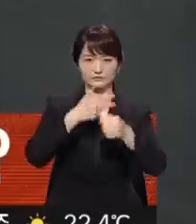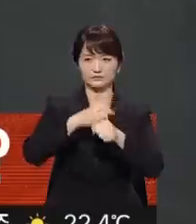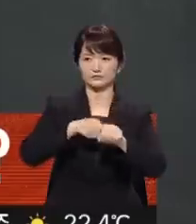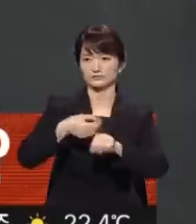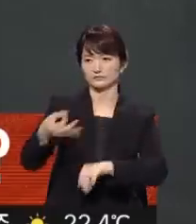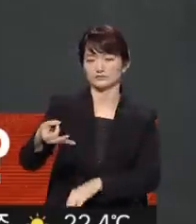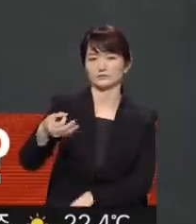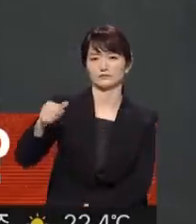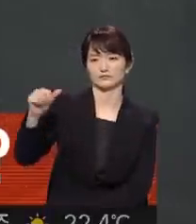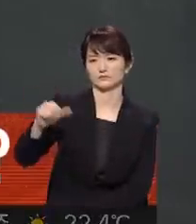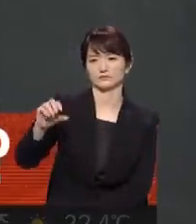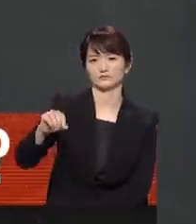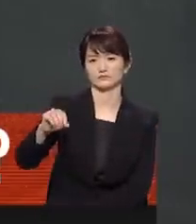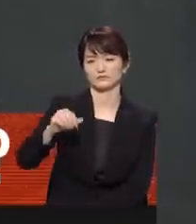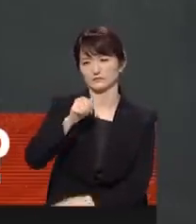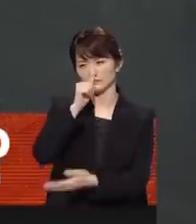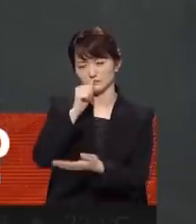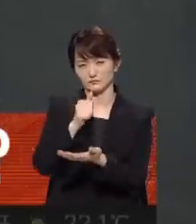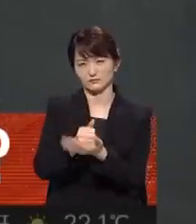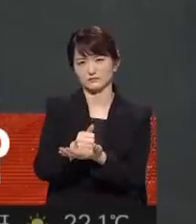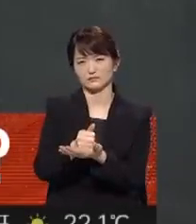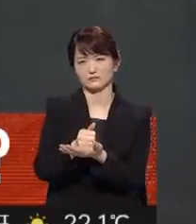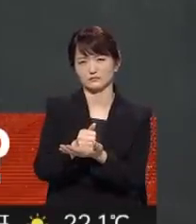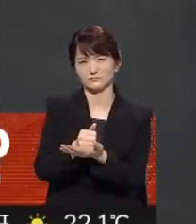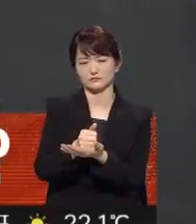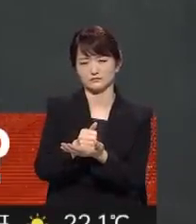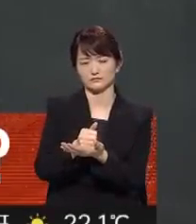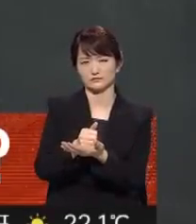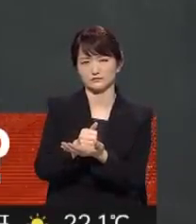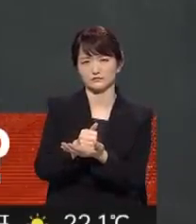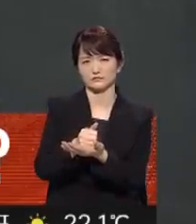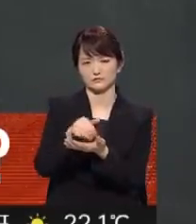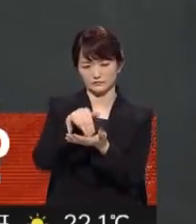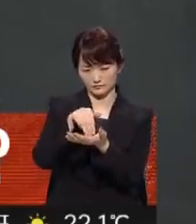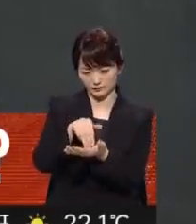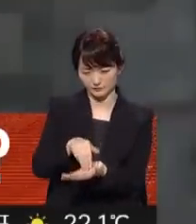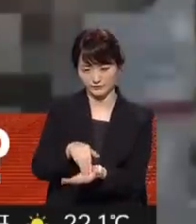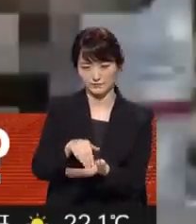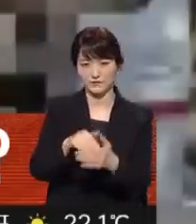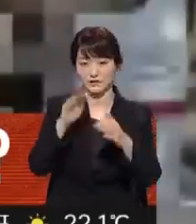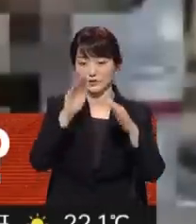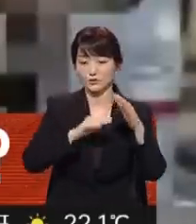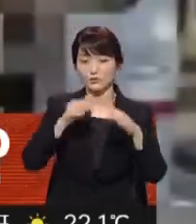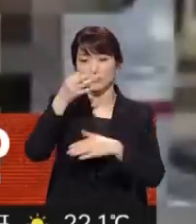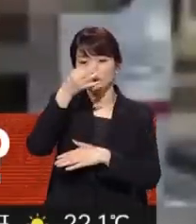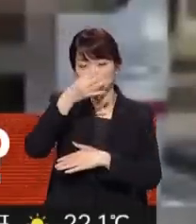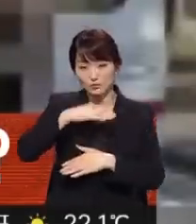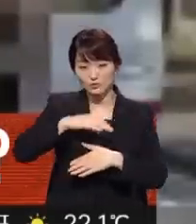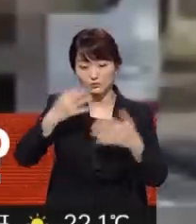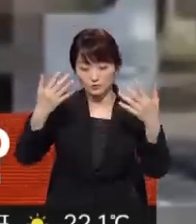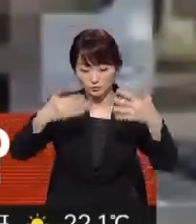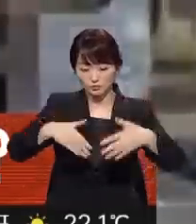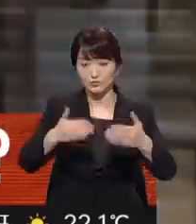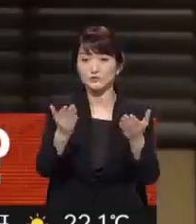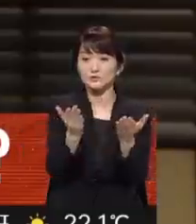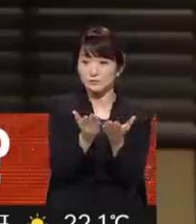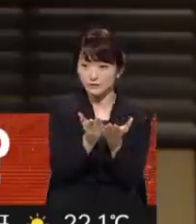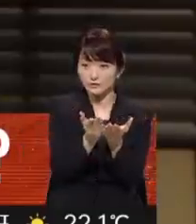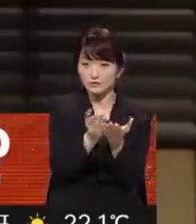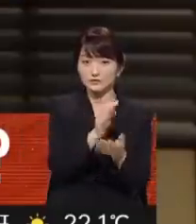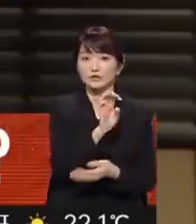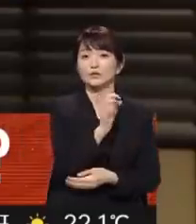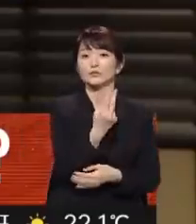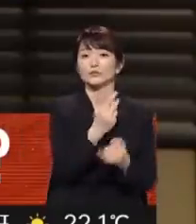처할 수 있거든요. 중대한 범죄가 될 수가 있습니다. 다만 이제 공익적 요건이 맞다면 아주 공익적, 지금 뭐 저 사실이 표혜림